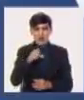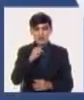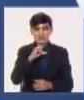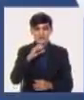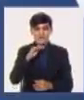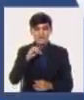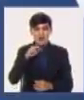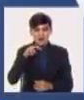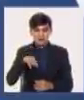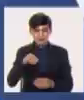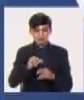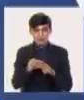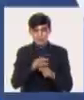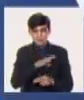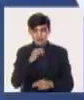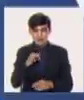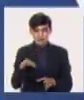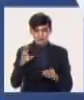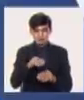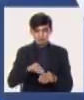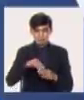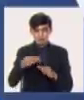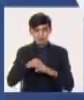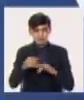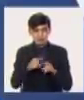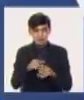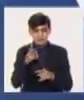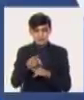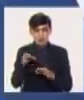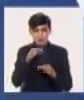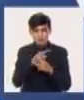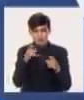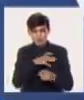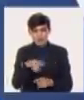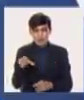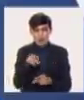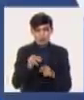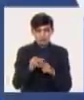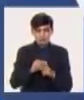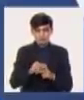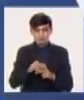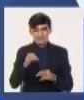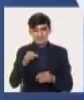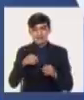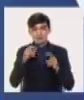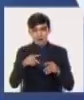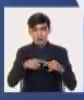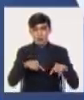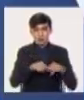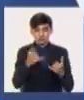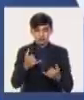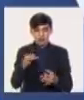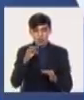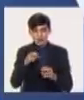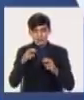кілемдей көтере салуға болатын айтып, бейне жазбаға түсіріп алған желде әжуаға айналған жолды жергілікті басқарушы орган қазір